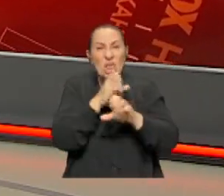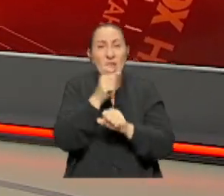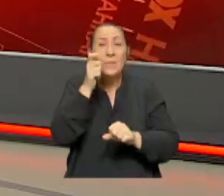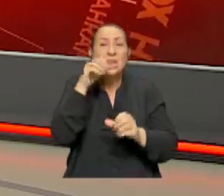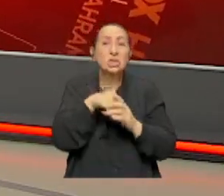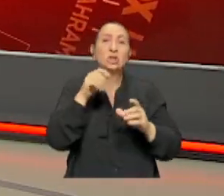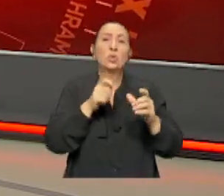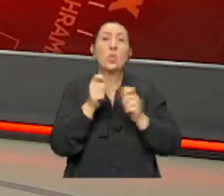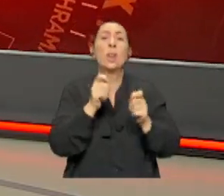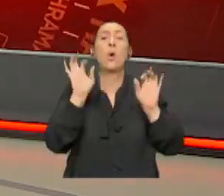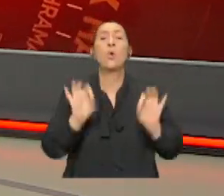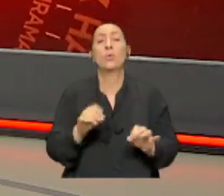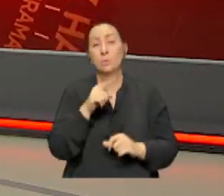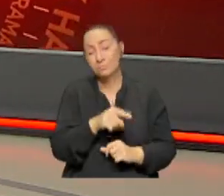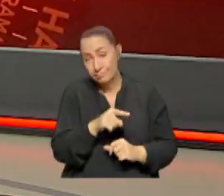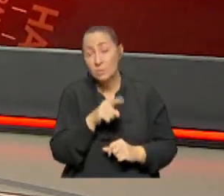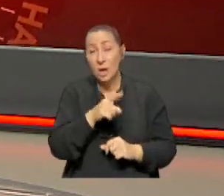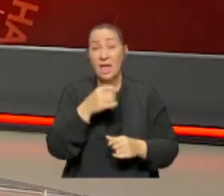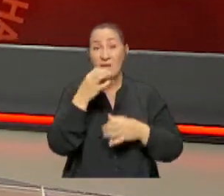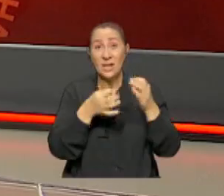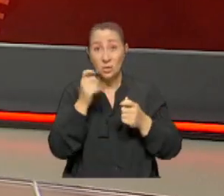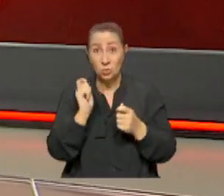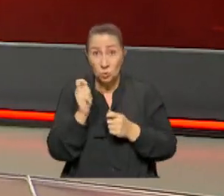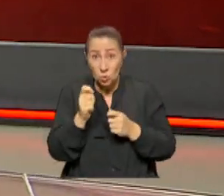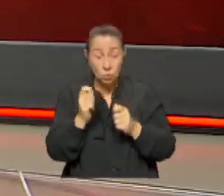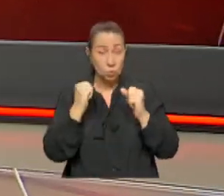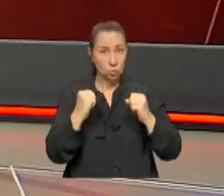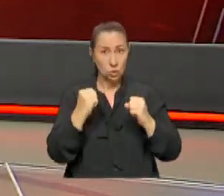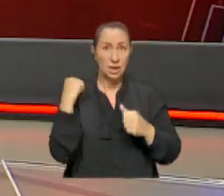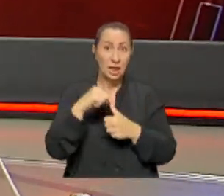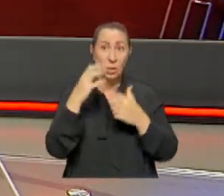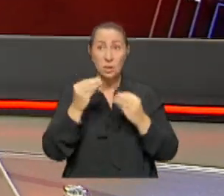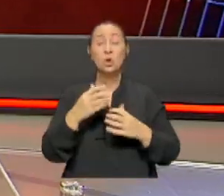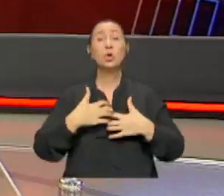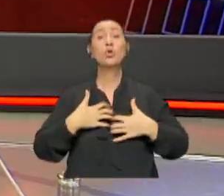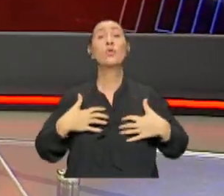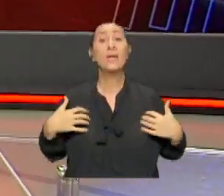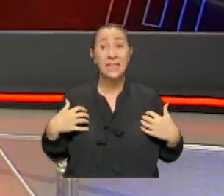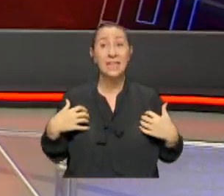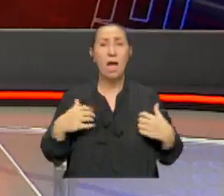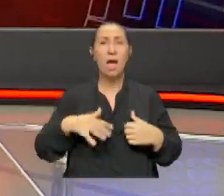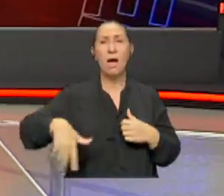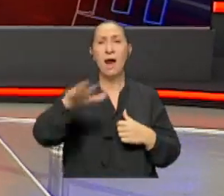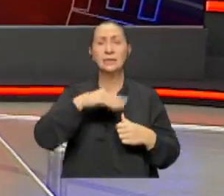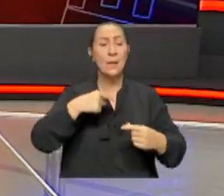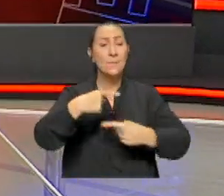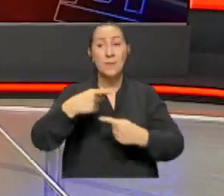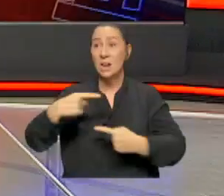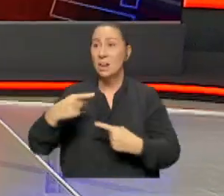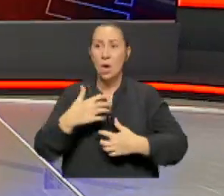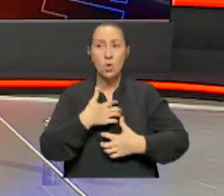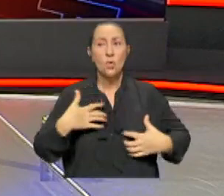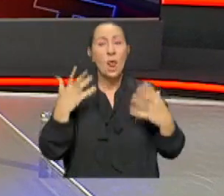oldu. Ve bu ifadenin gücünü yeniden bulması, aynı zamanda güvenin, herkesin birbirine